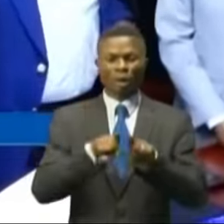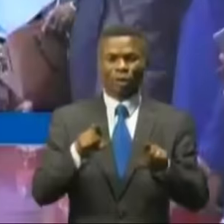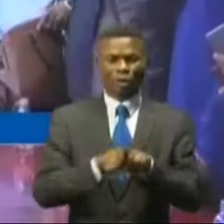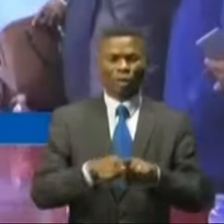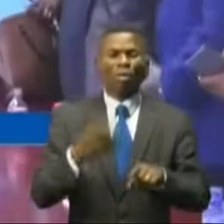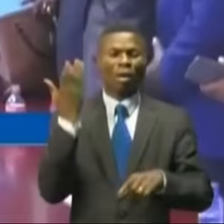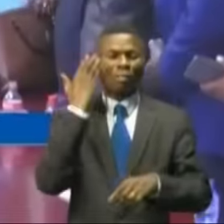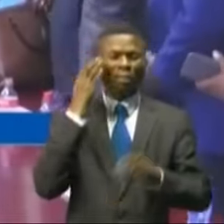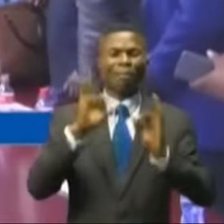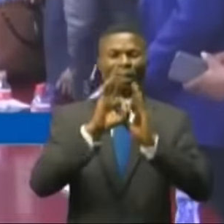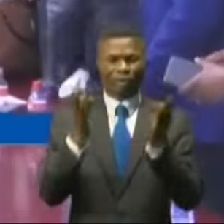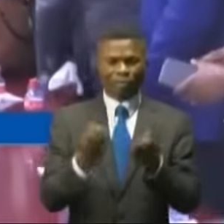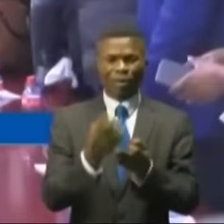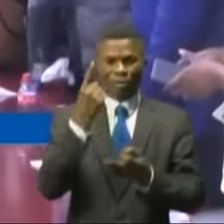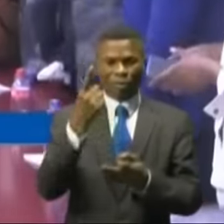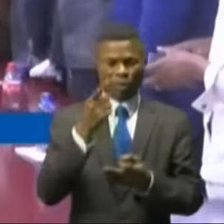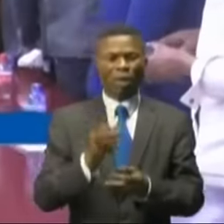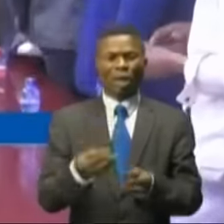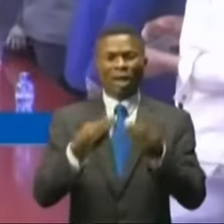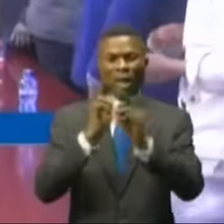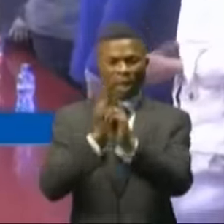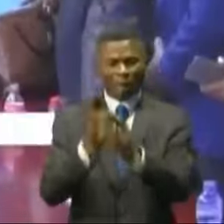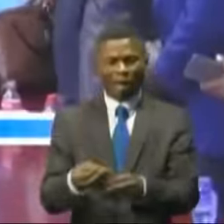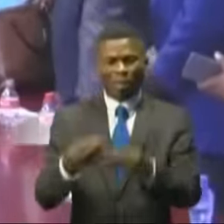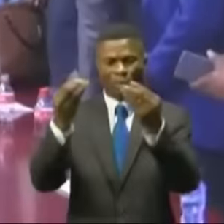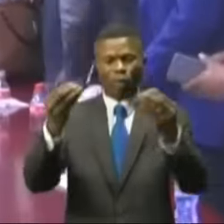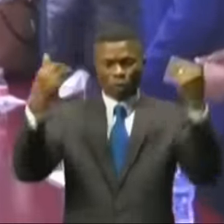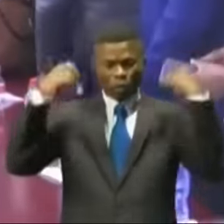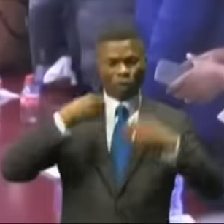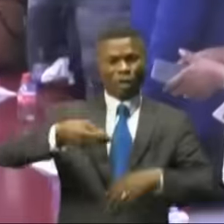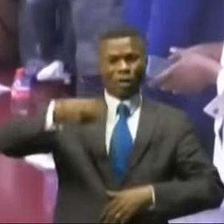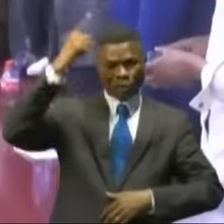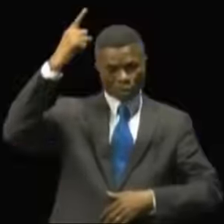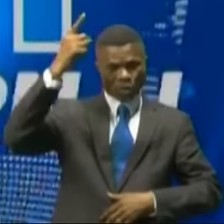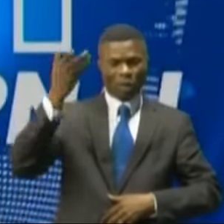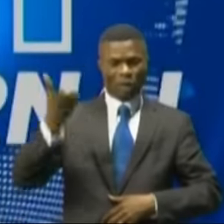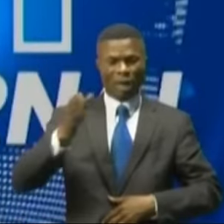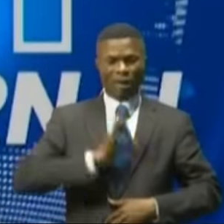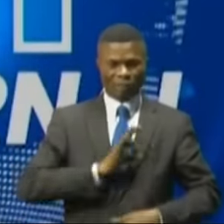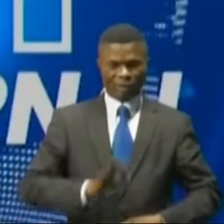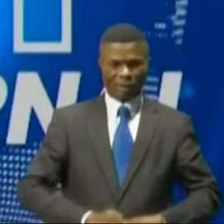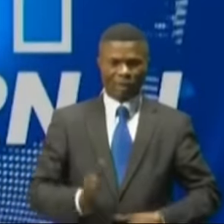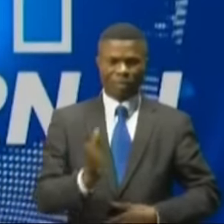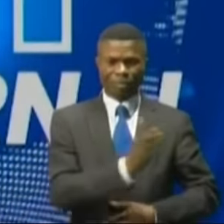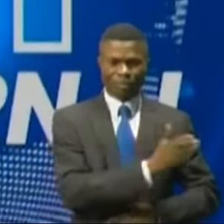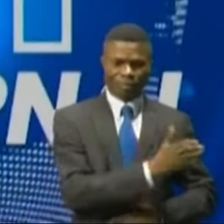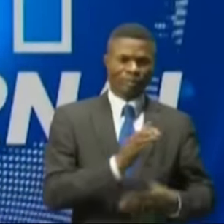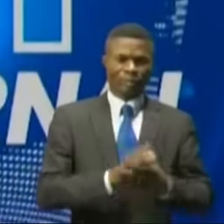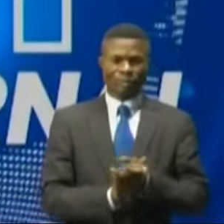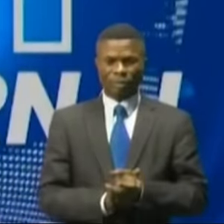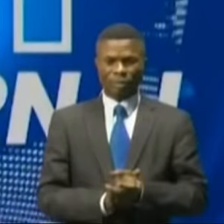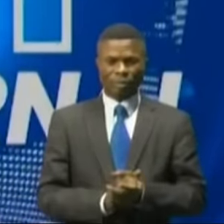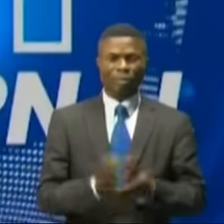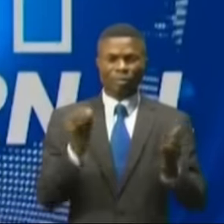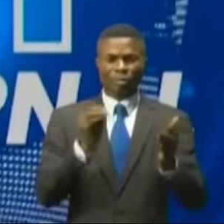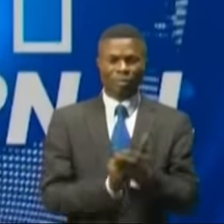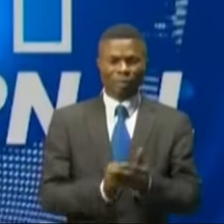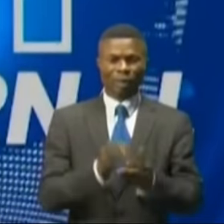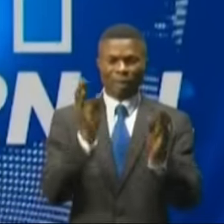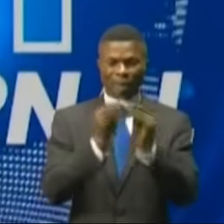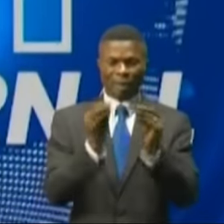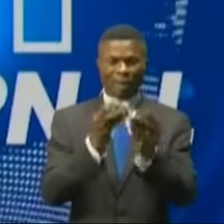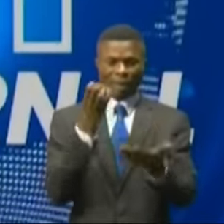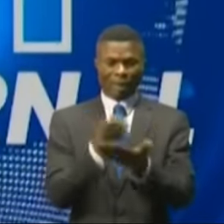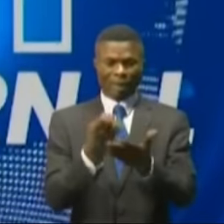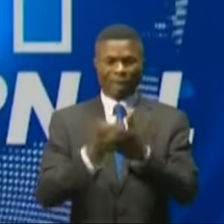famille. Nous irons faire les rapports à qui des droits. Il y a également le Conseil